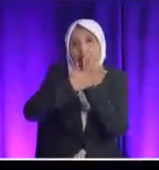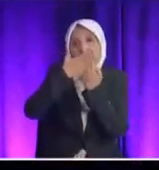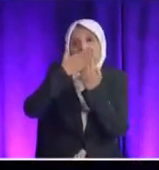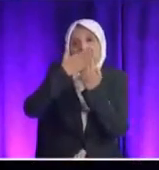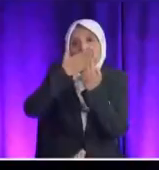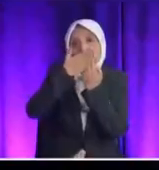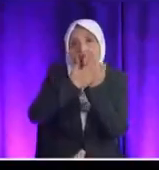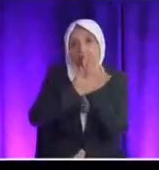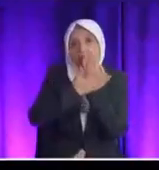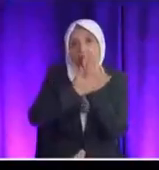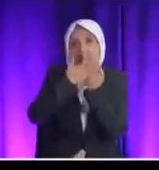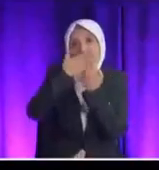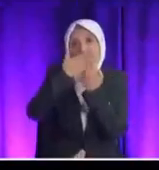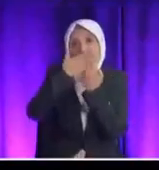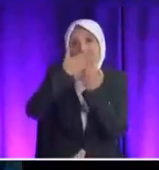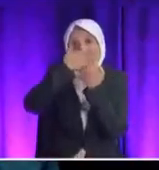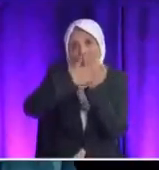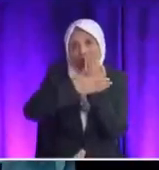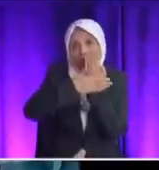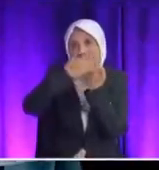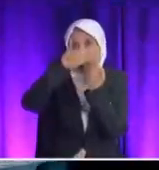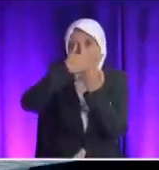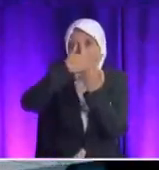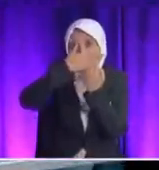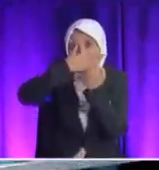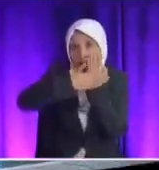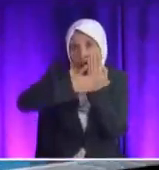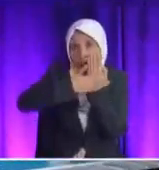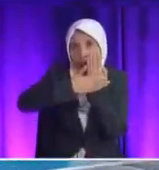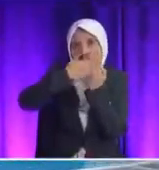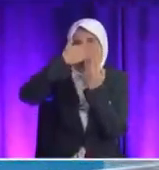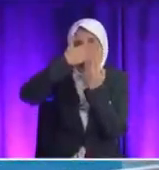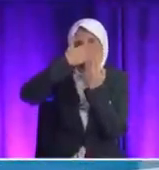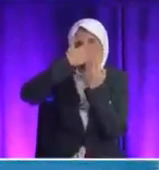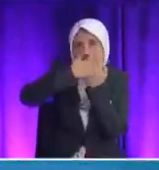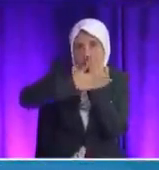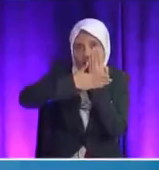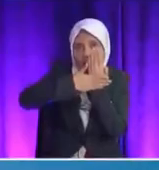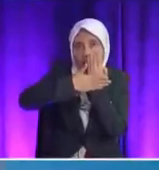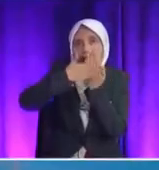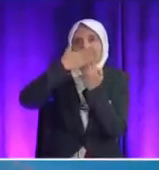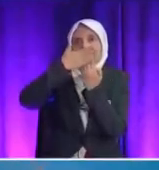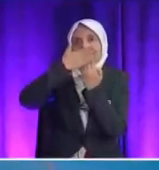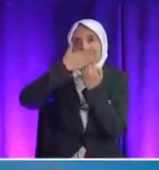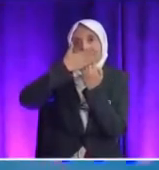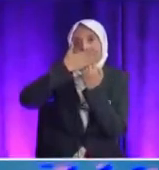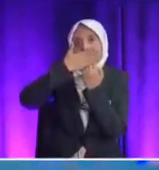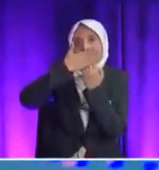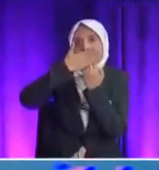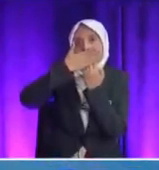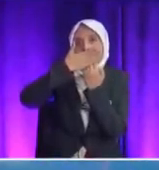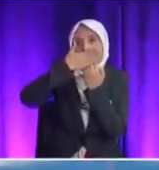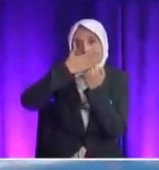oke atas-bawah eh jangan bawa ke atas baterai dak menurun nadi bila yg menurun kita ambil udah atas